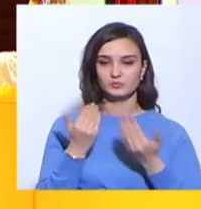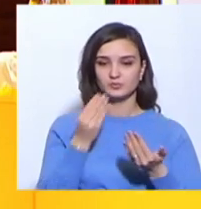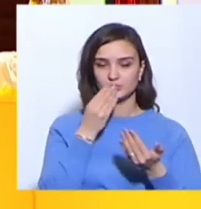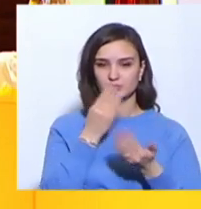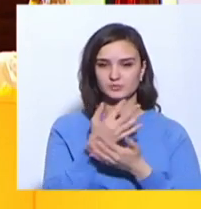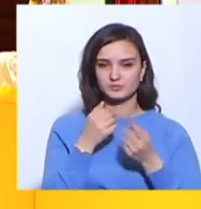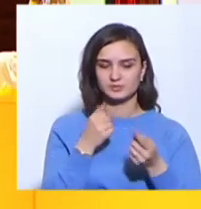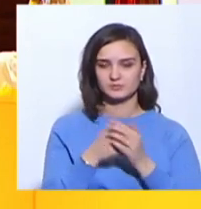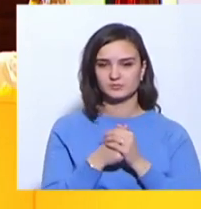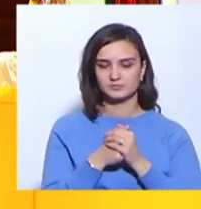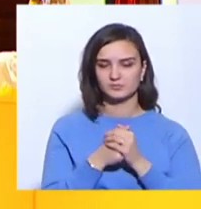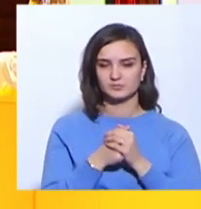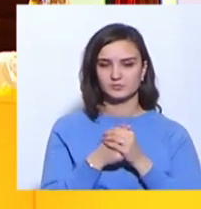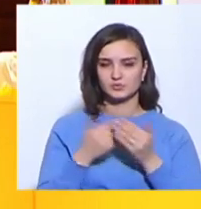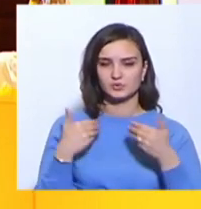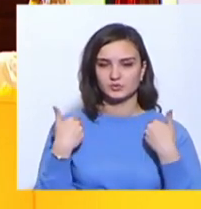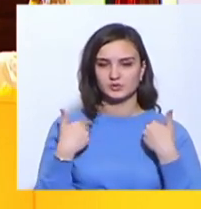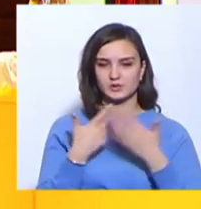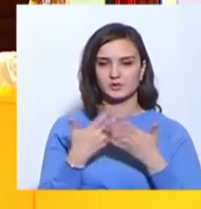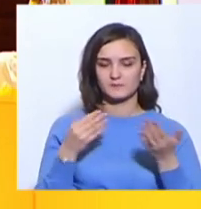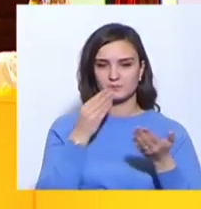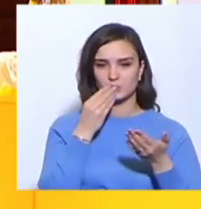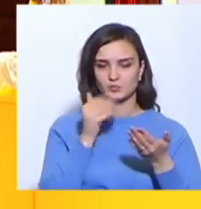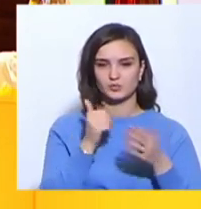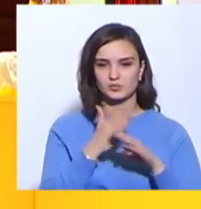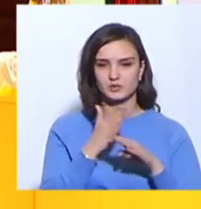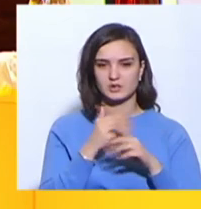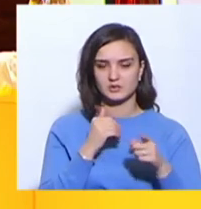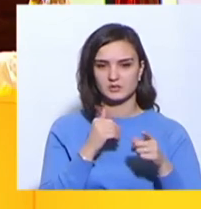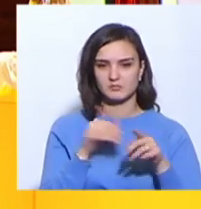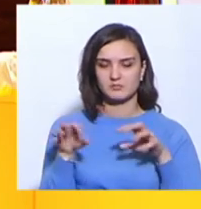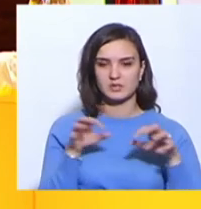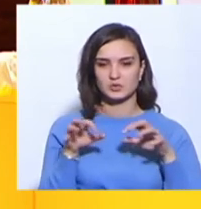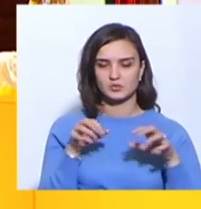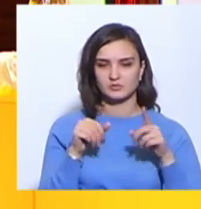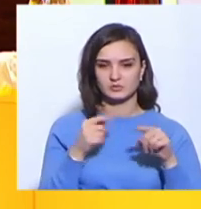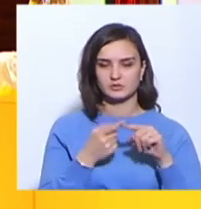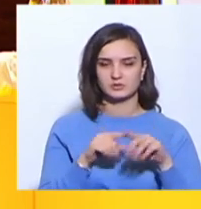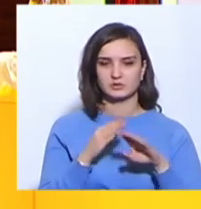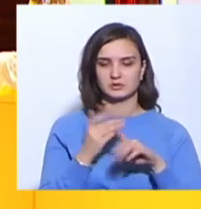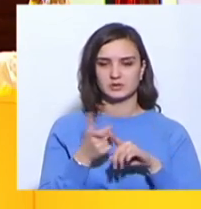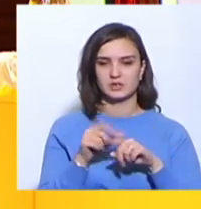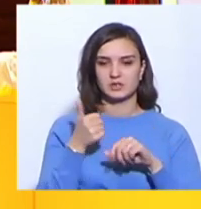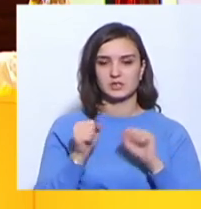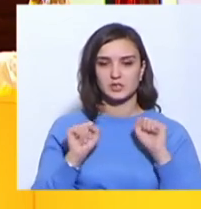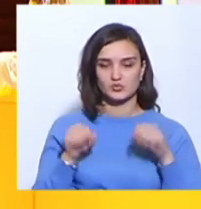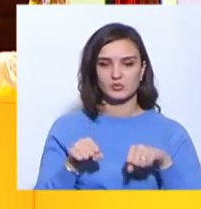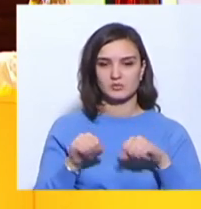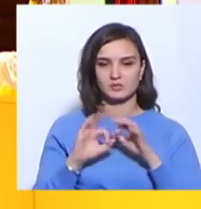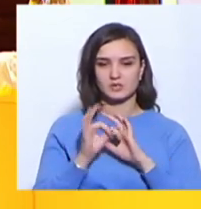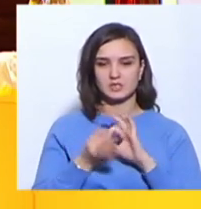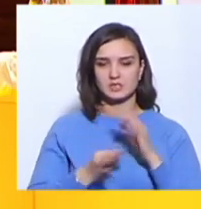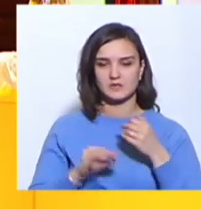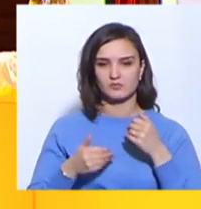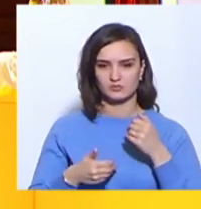პროდუქტებიდან ცოცხალ ფერმენტირებულ პროდუქტს, როგორიც გახლავთ მაწონი, ეს არის ძალიან კარგი საშუალება